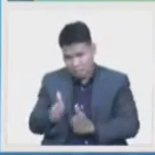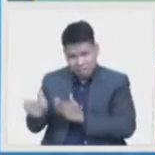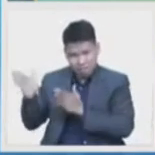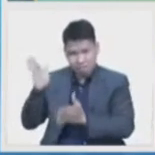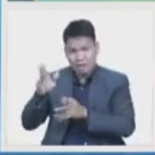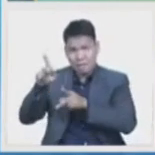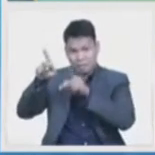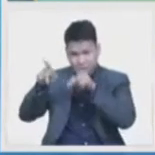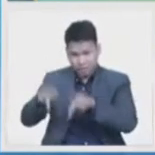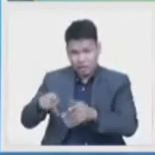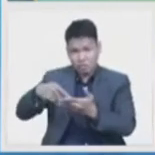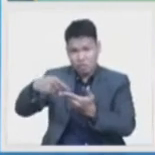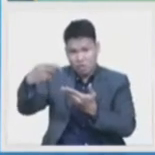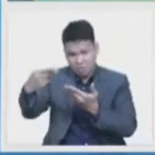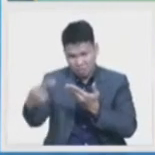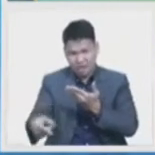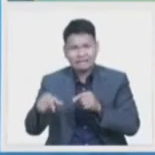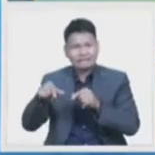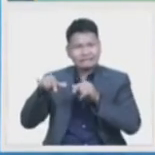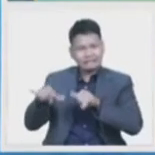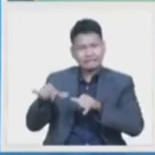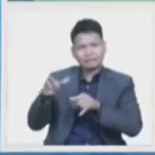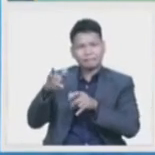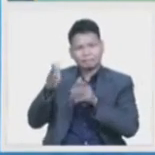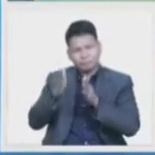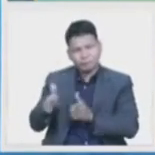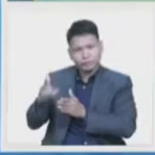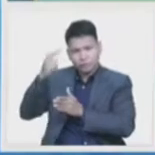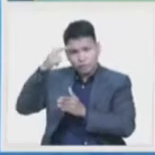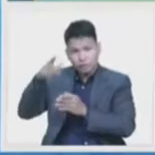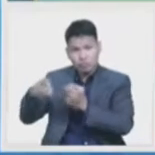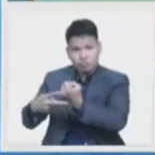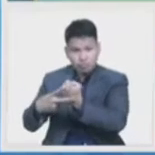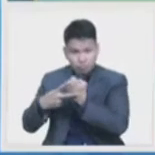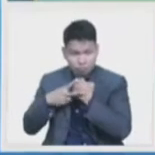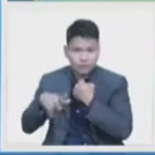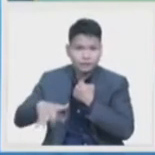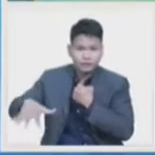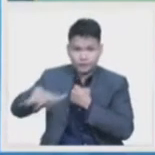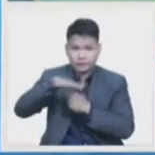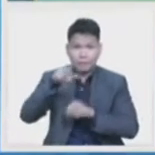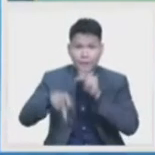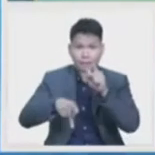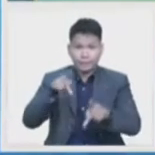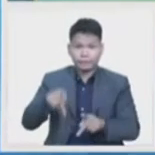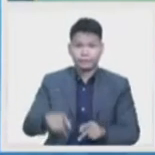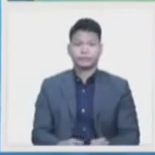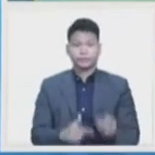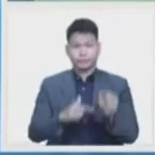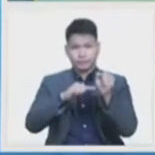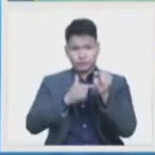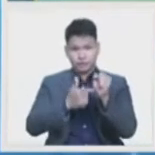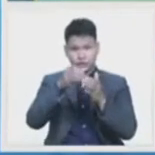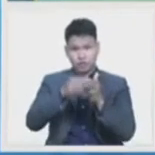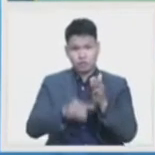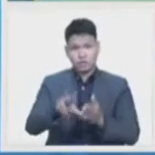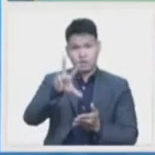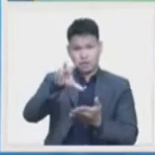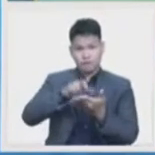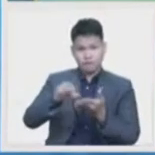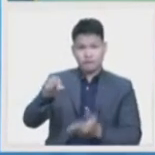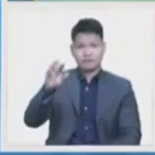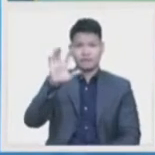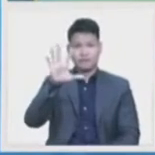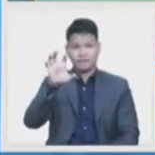ang tao maluwas. So, nagaingon ang 3:15 sa Genesis, o ibutang ko